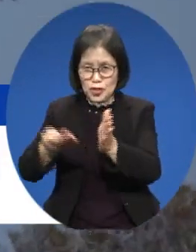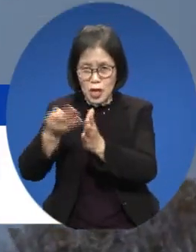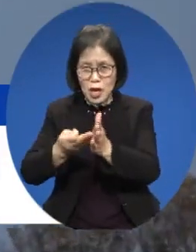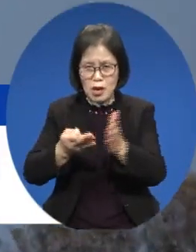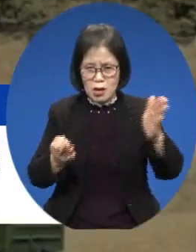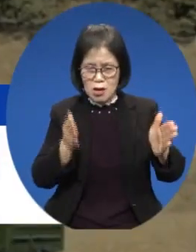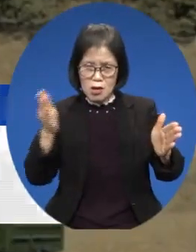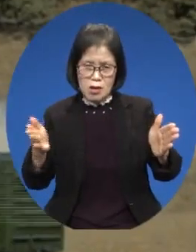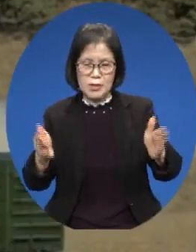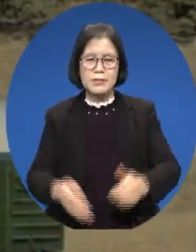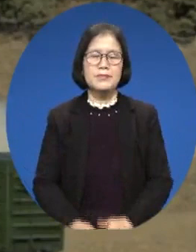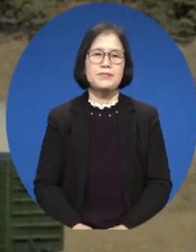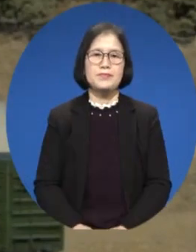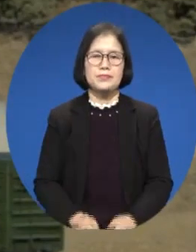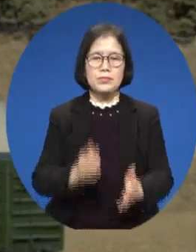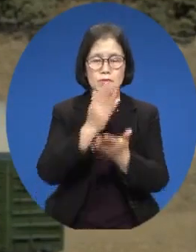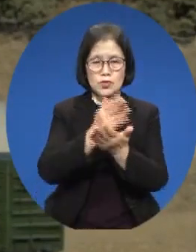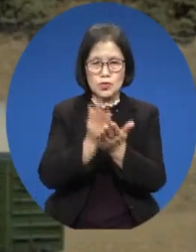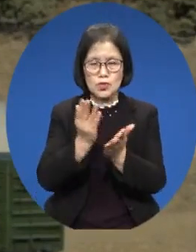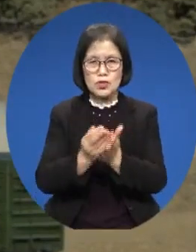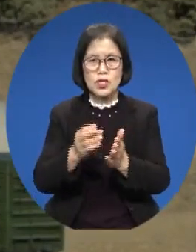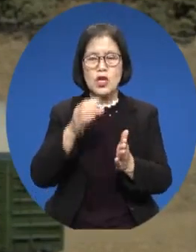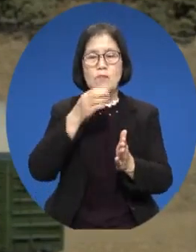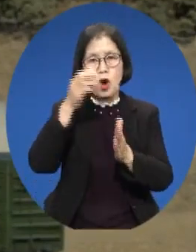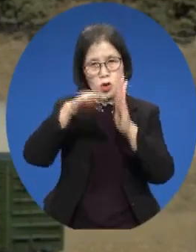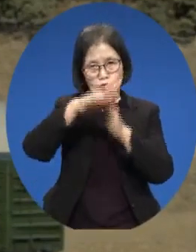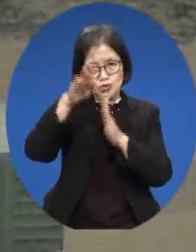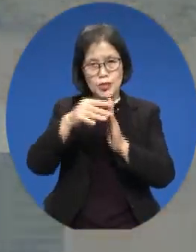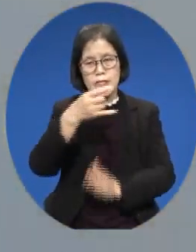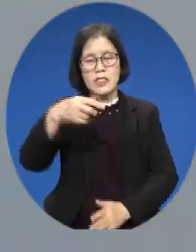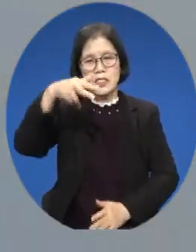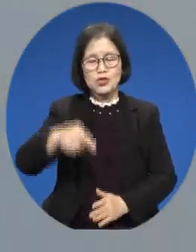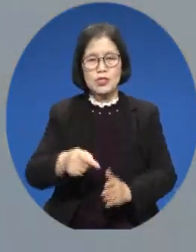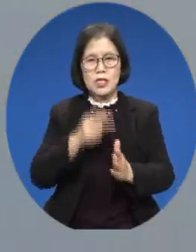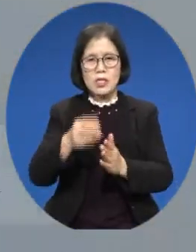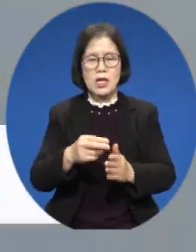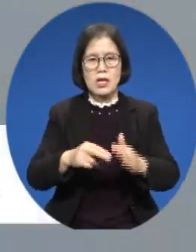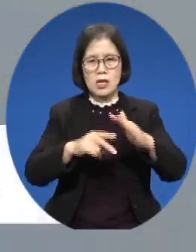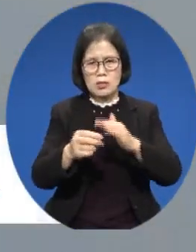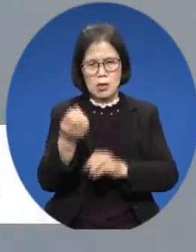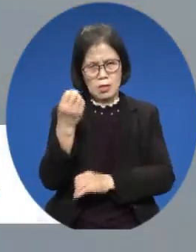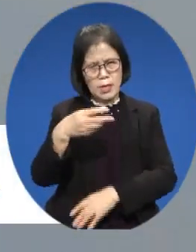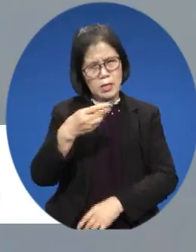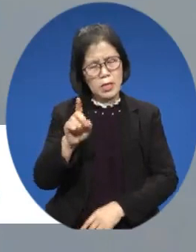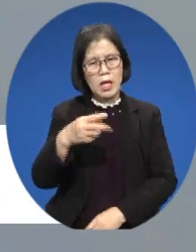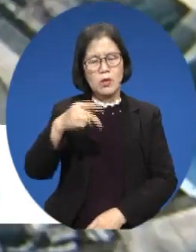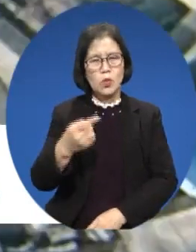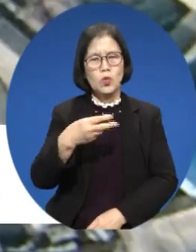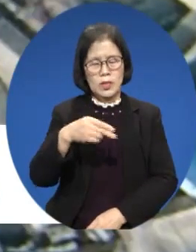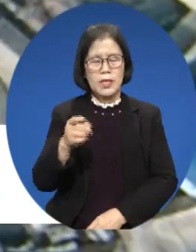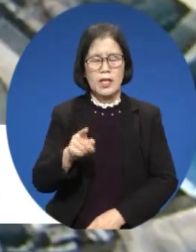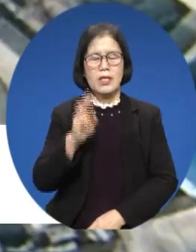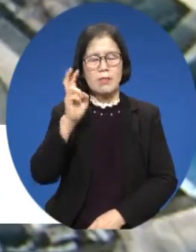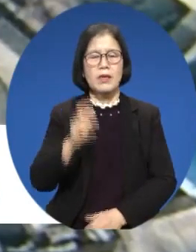까지 동원되고 탄 좋은 14일 평안북도의 주에 나타났던 열차 기반 탄도탄 이유라 카게 거론된 이다